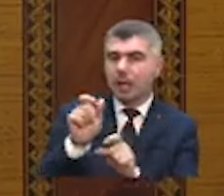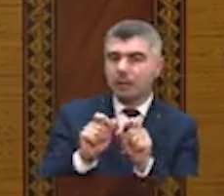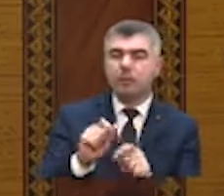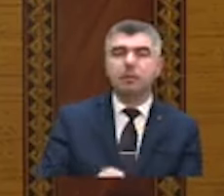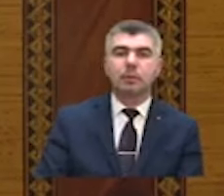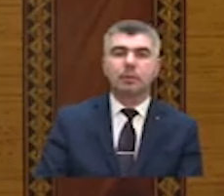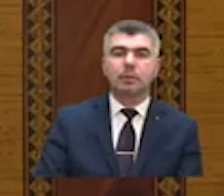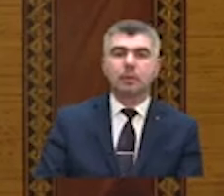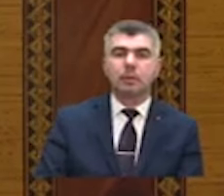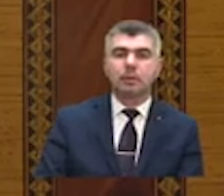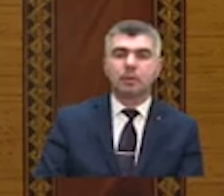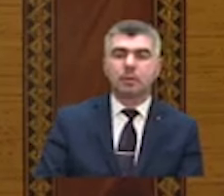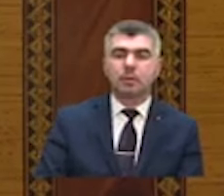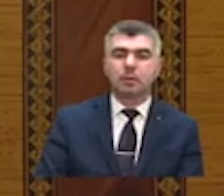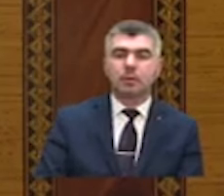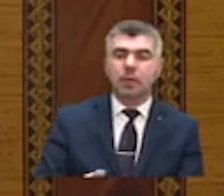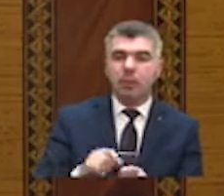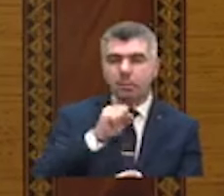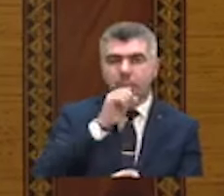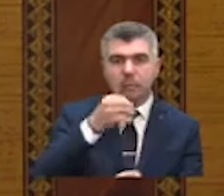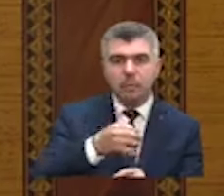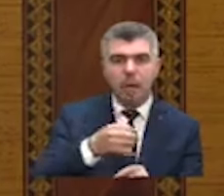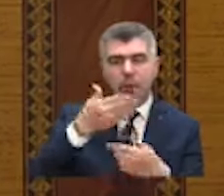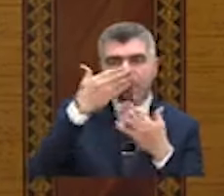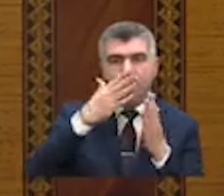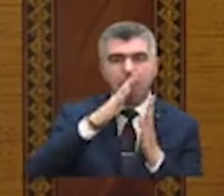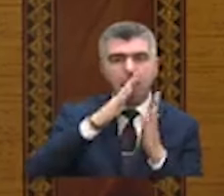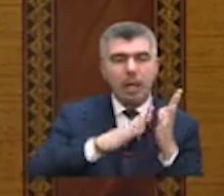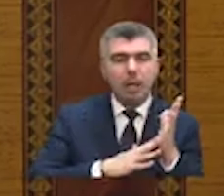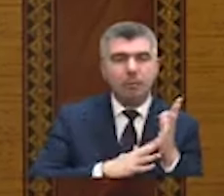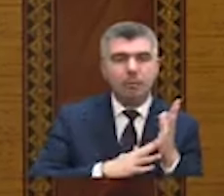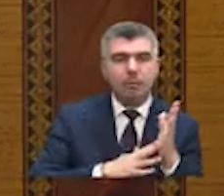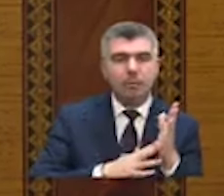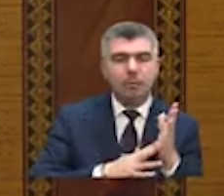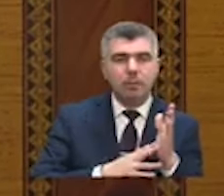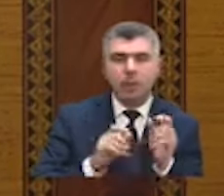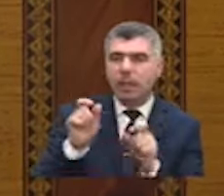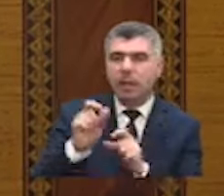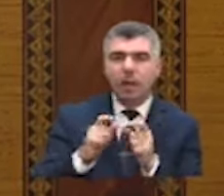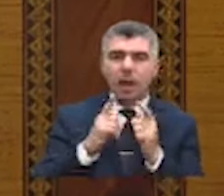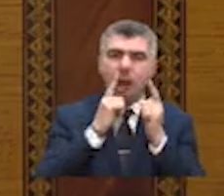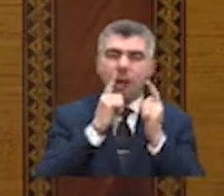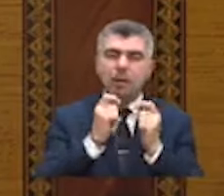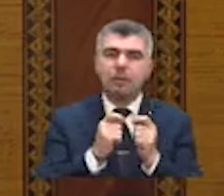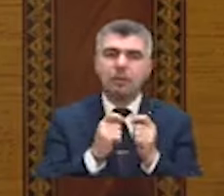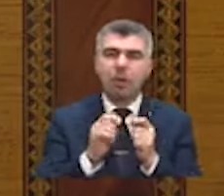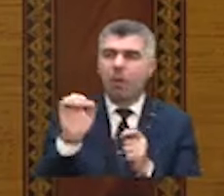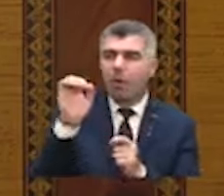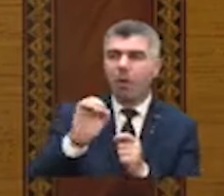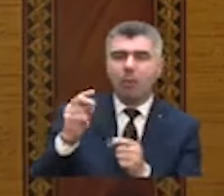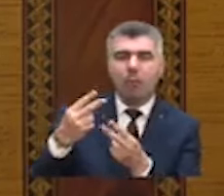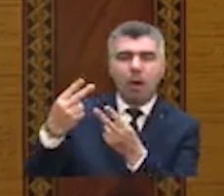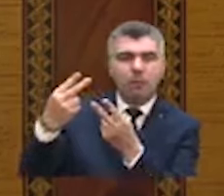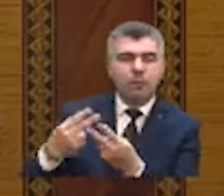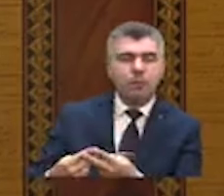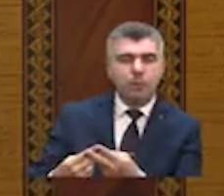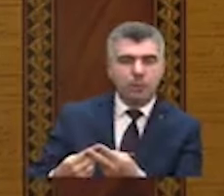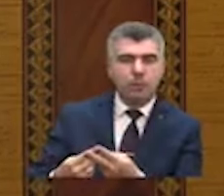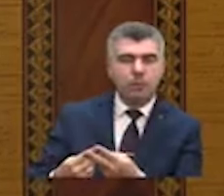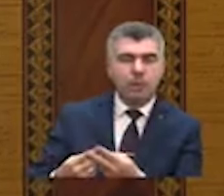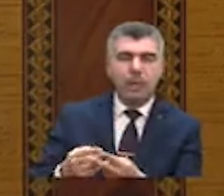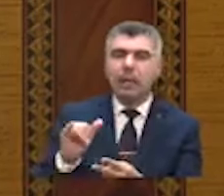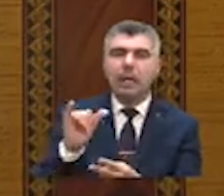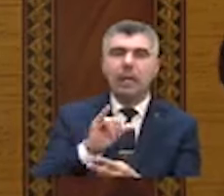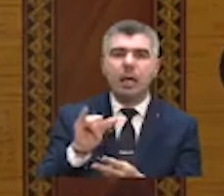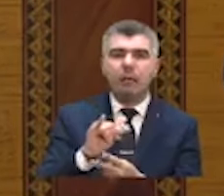والناس الناس باغين بلادنا باغين المغرب وحنا اللي كنشوف يعني الاجانب والمستثمرين الاجانب كيفاش